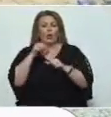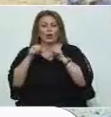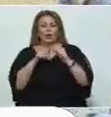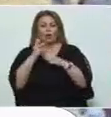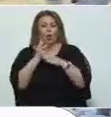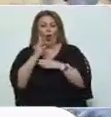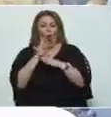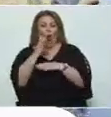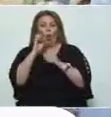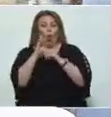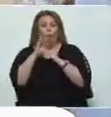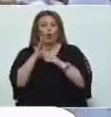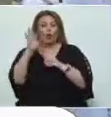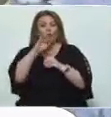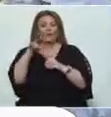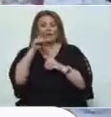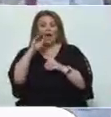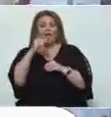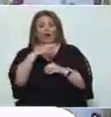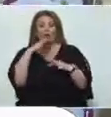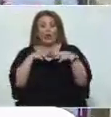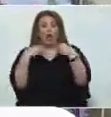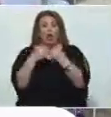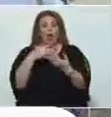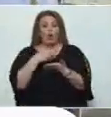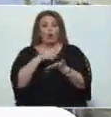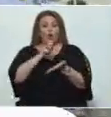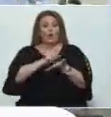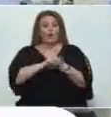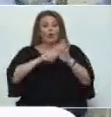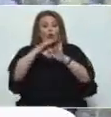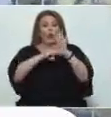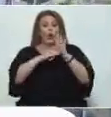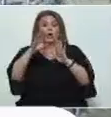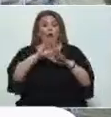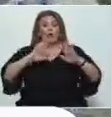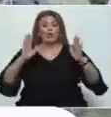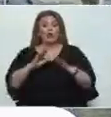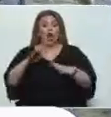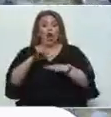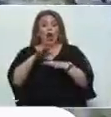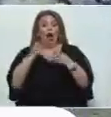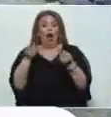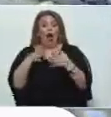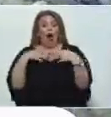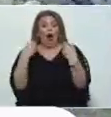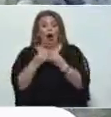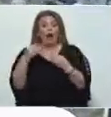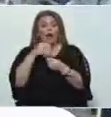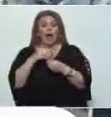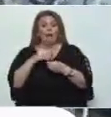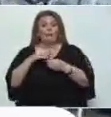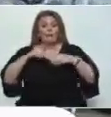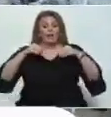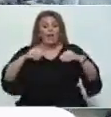dəfə çoxdur. Son 4 ildə 50 minədək ailə özünə məşğulluq proqramına cəlb edilərək kiçik ailə təsərrüfatlarını yaradıb. Məşğulluq